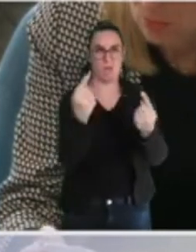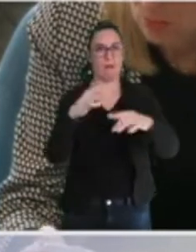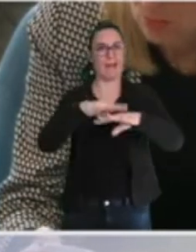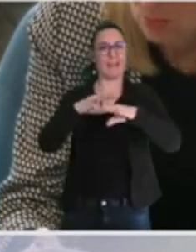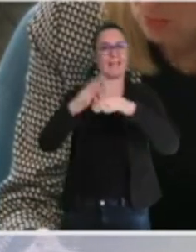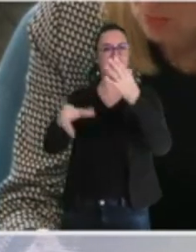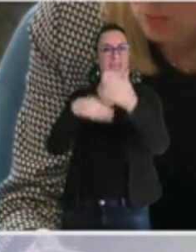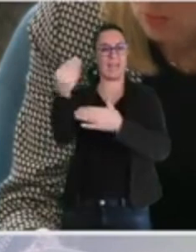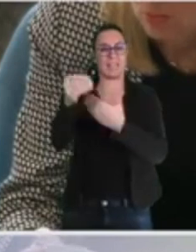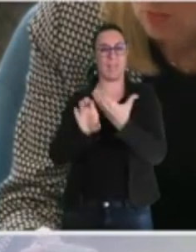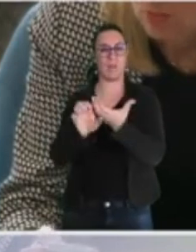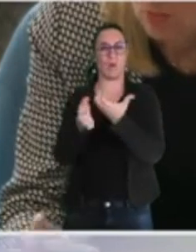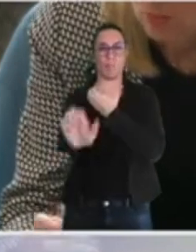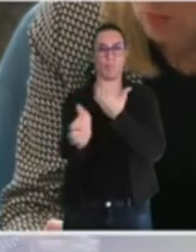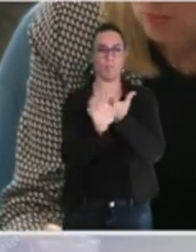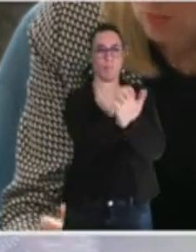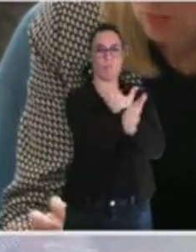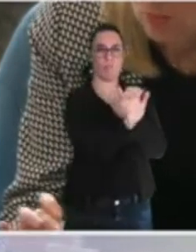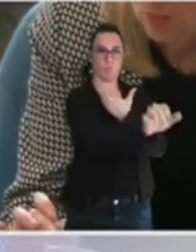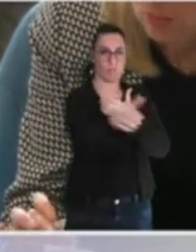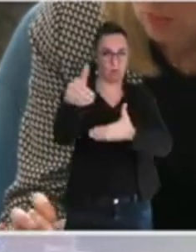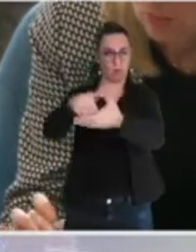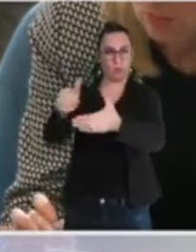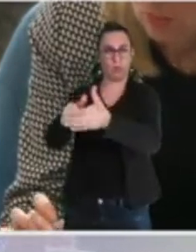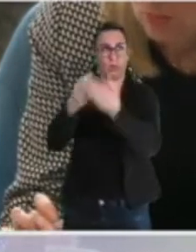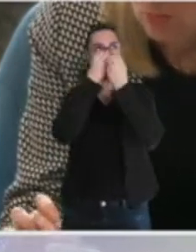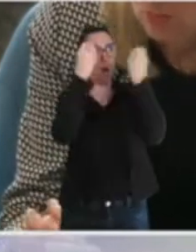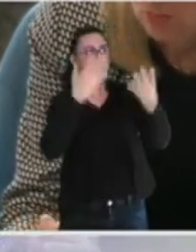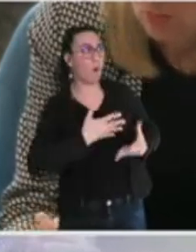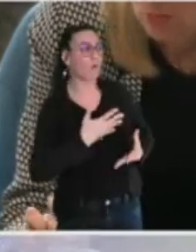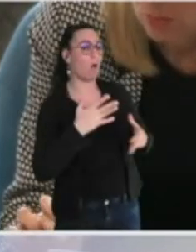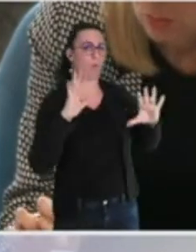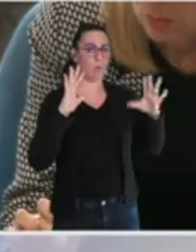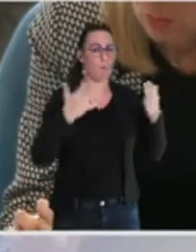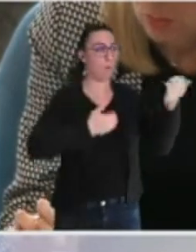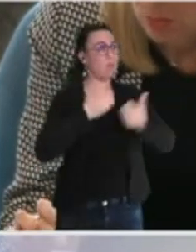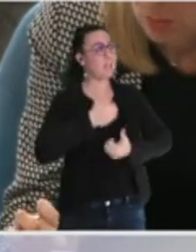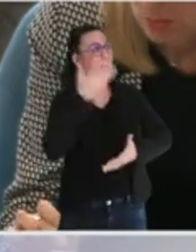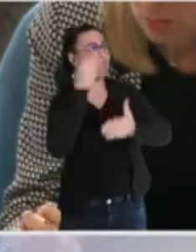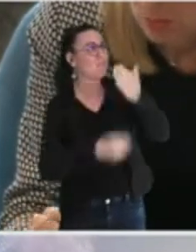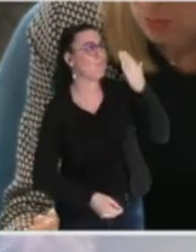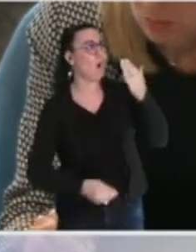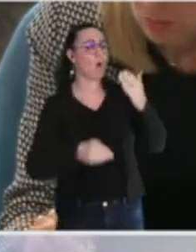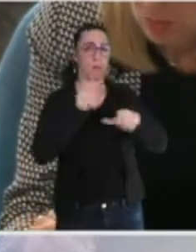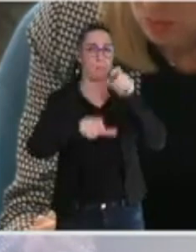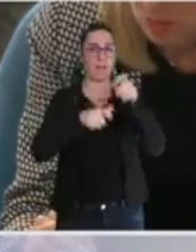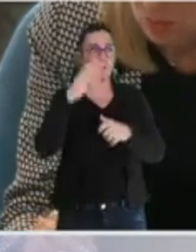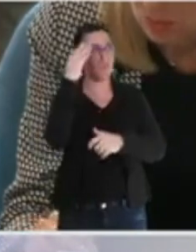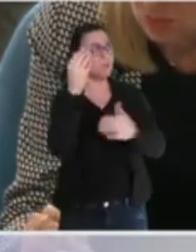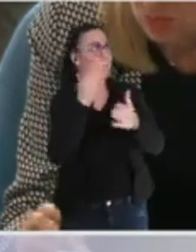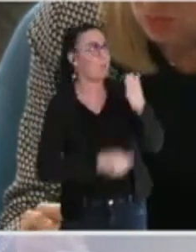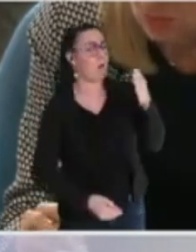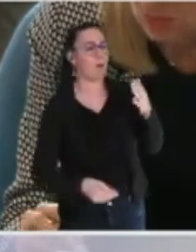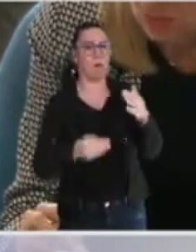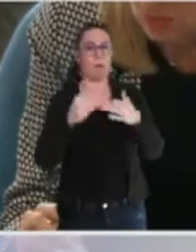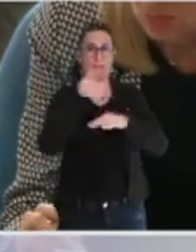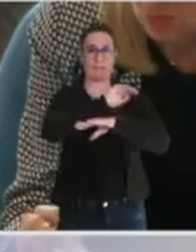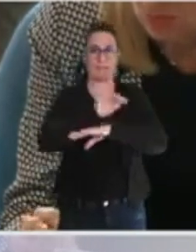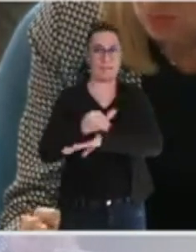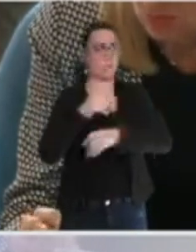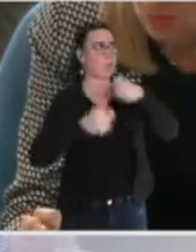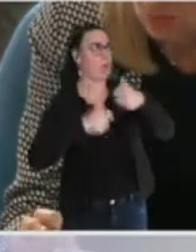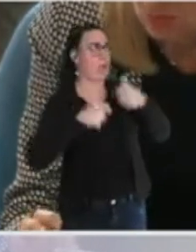marge. Dans ces quartiers, les habitants se sentent abandonnés, démunis face au manque de services et de ressources, avec une pauvreté et une insécurité qui ne